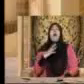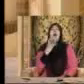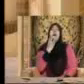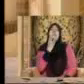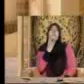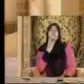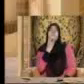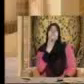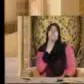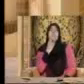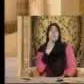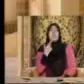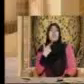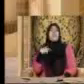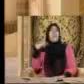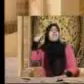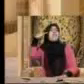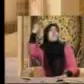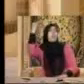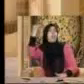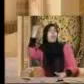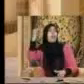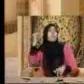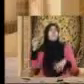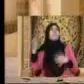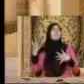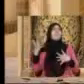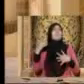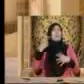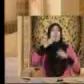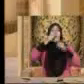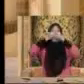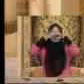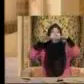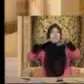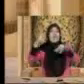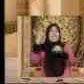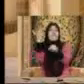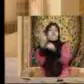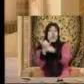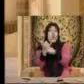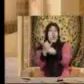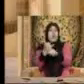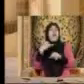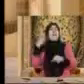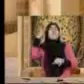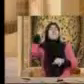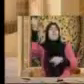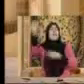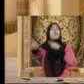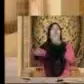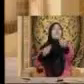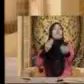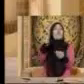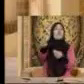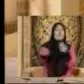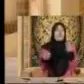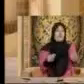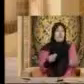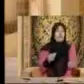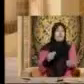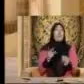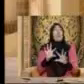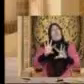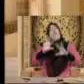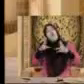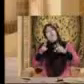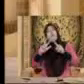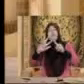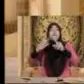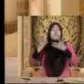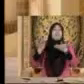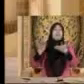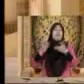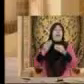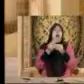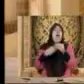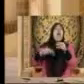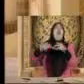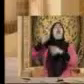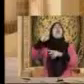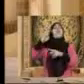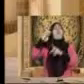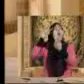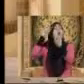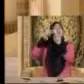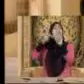باش يمرر فكرة من أفكاره فيأتي بخبر مختلق، وربما من أجل غاية أكبر من